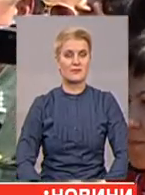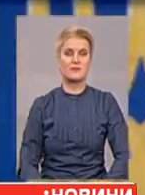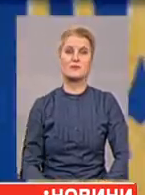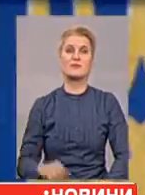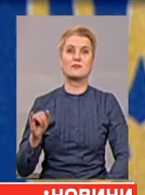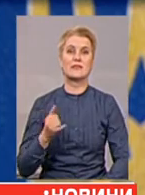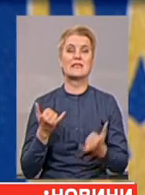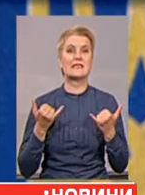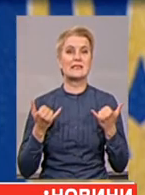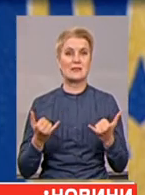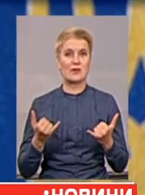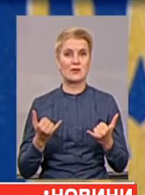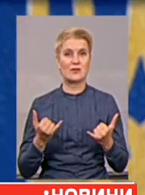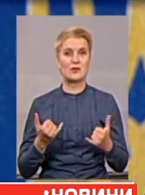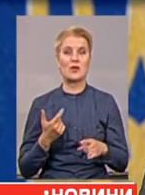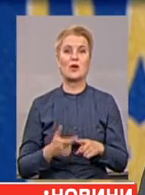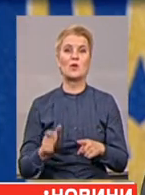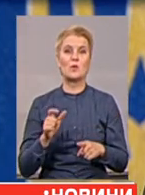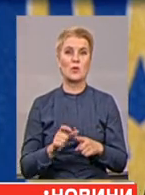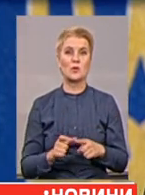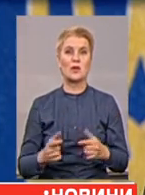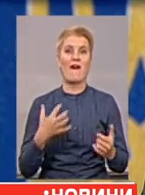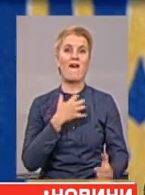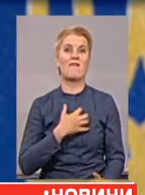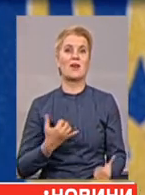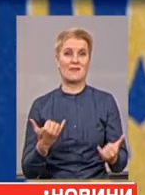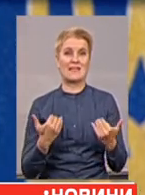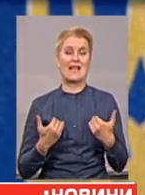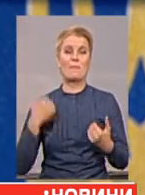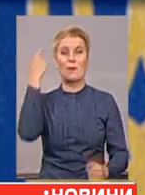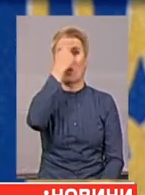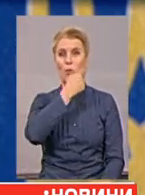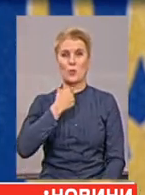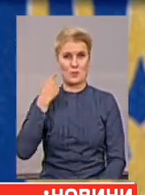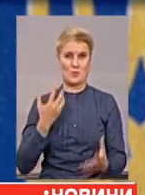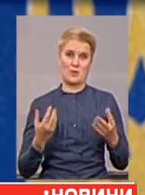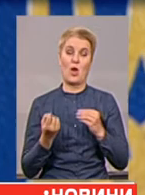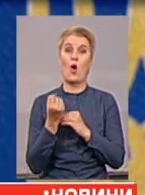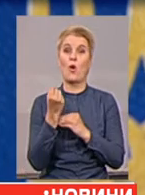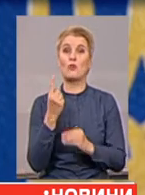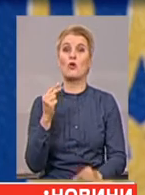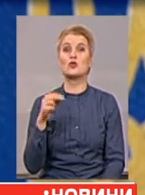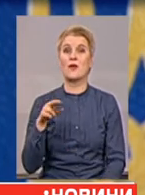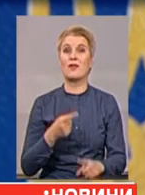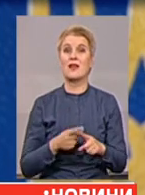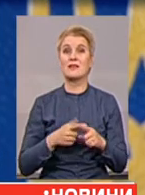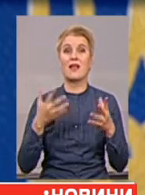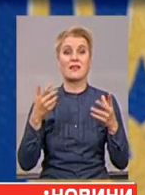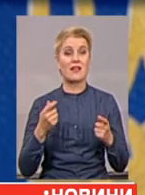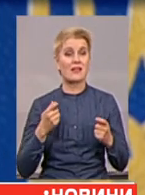сьогодні дуже важливий для мене особисто день, бо 11 червня – це день